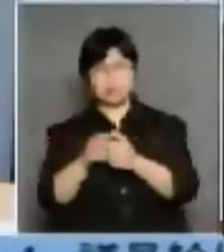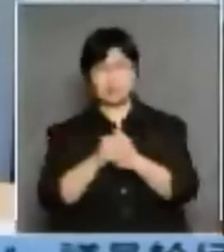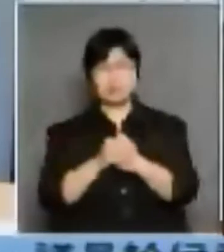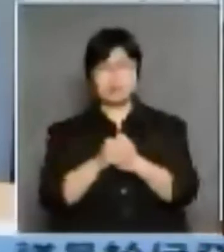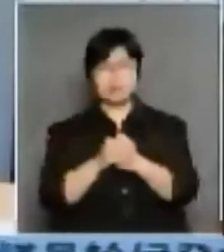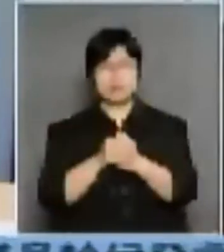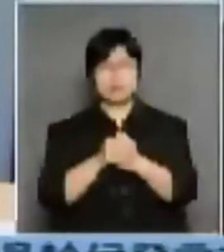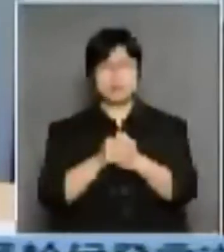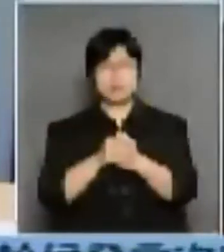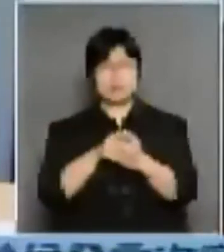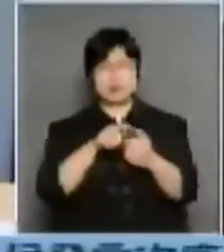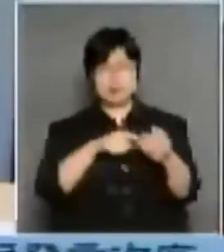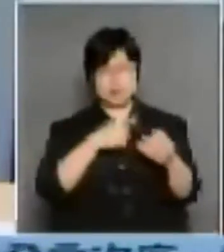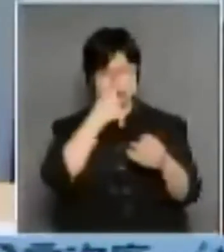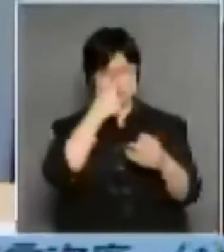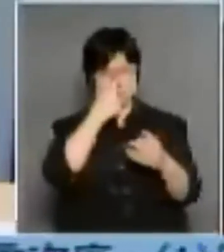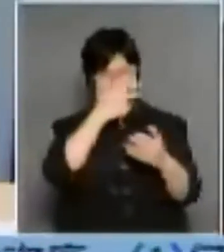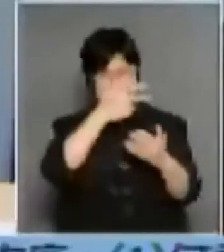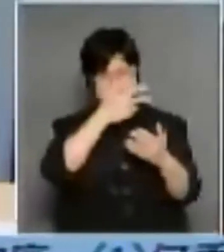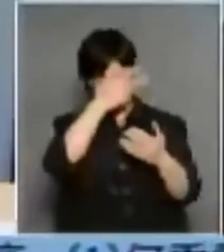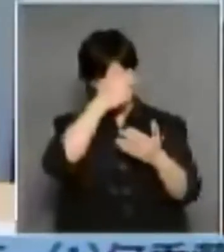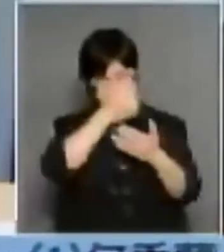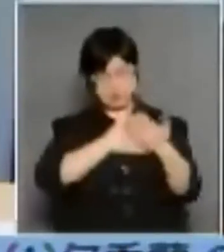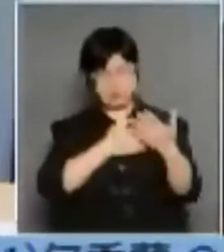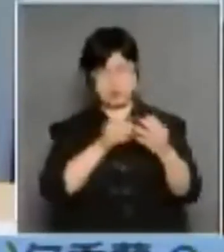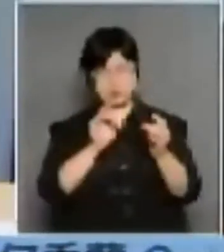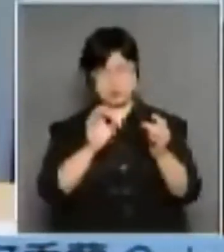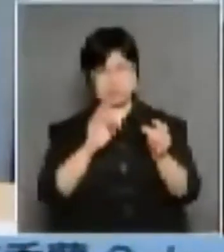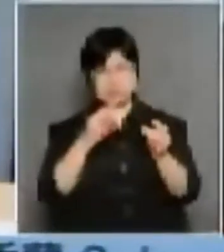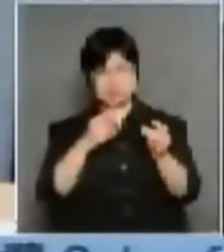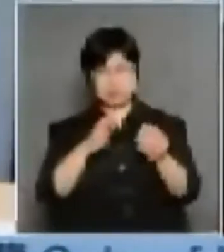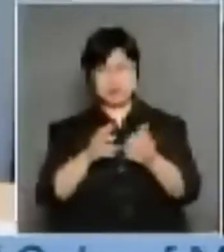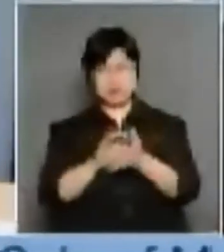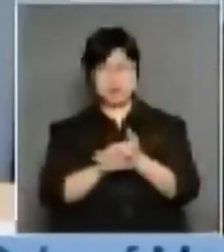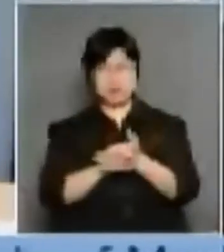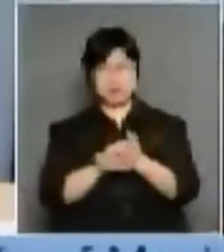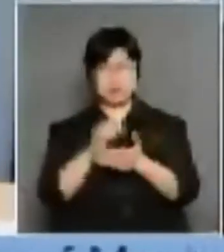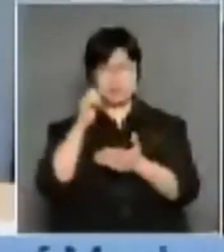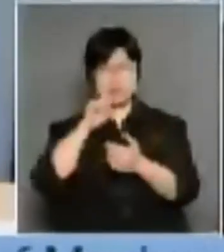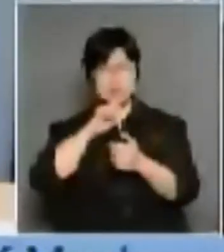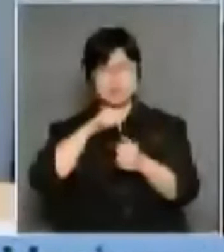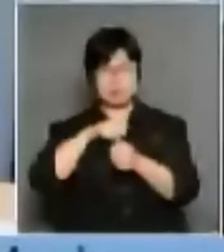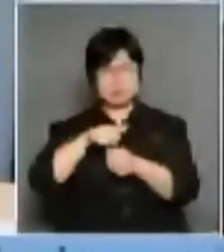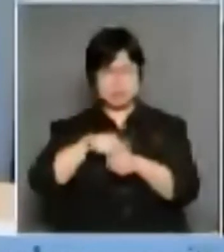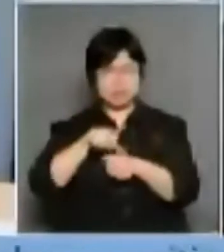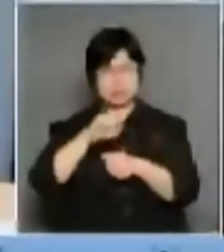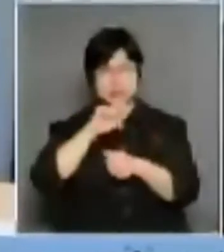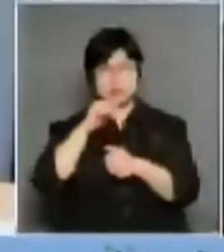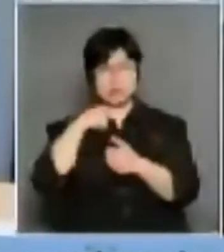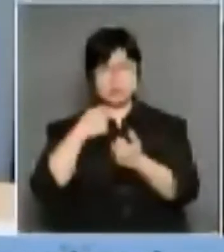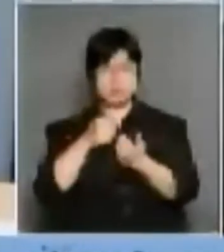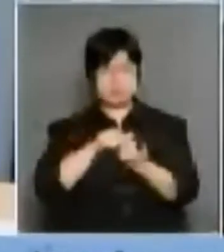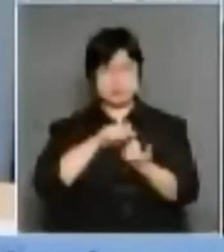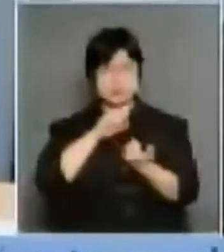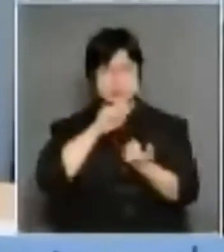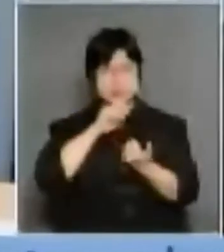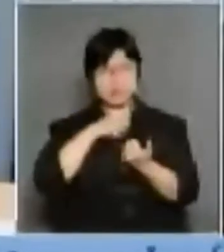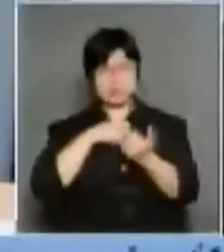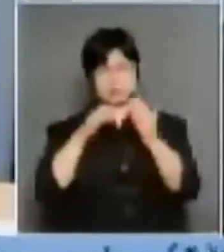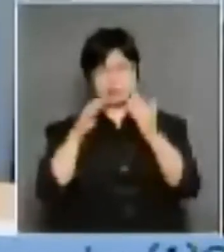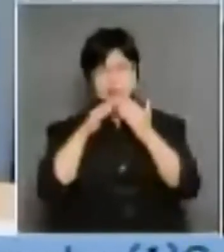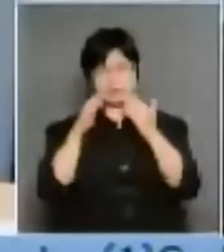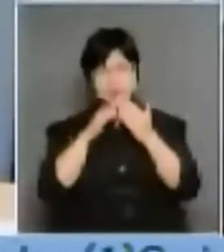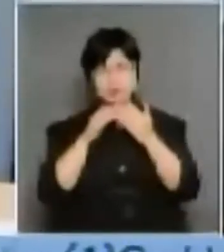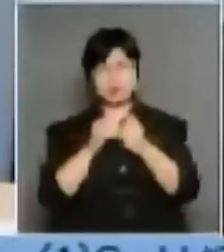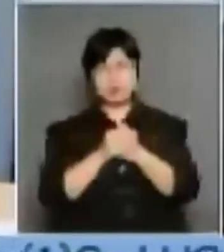在梁振英政綱第33頁咧，題為《老有所養、老有所依、老有所居》